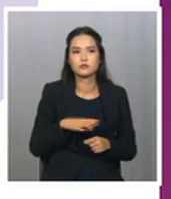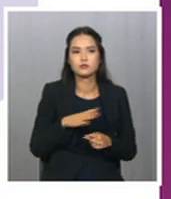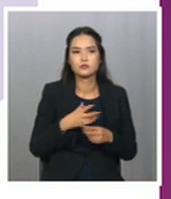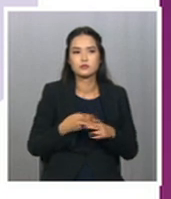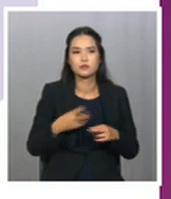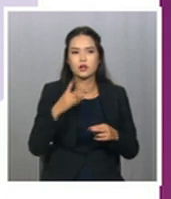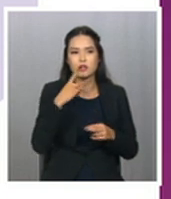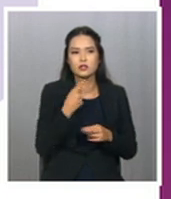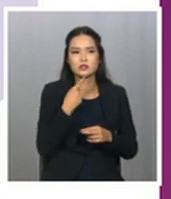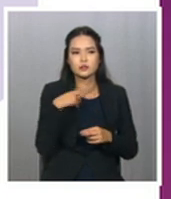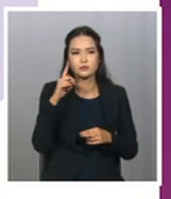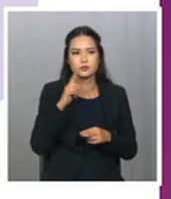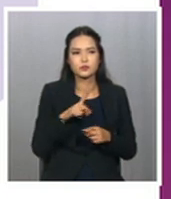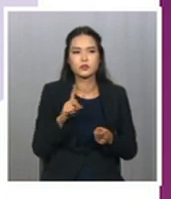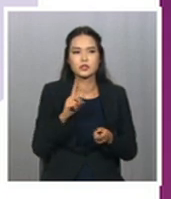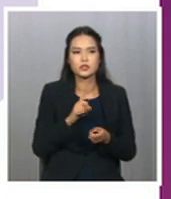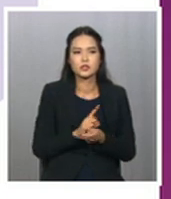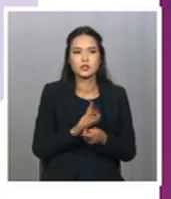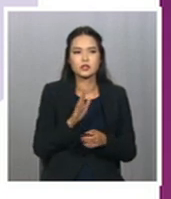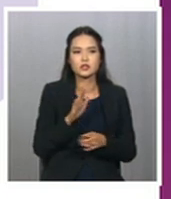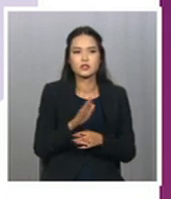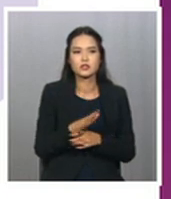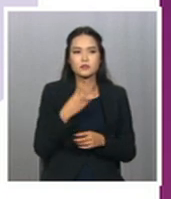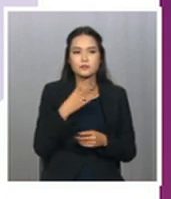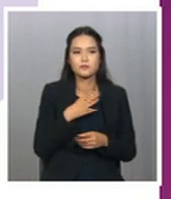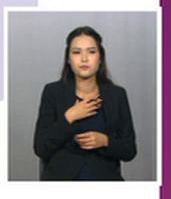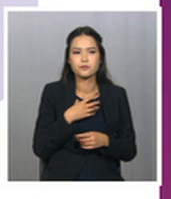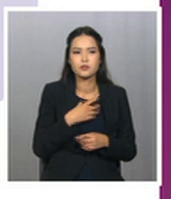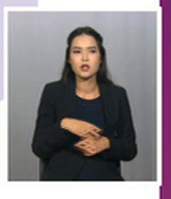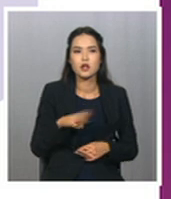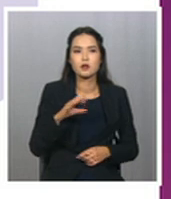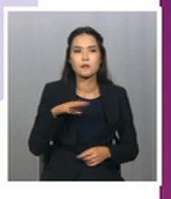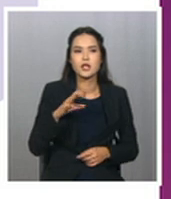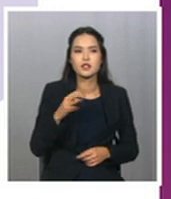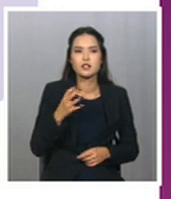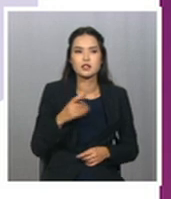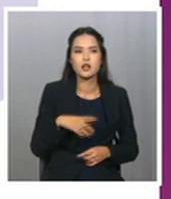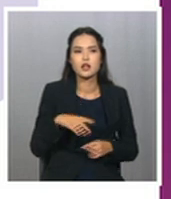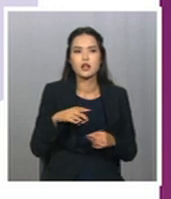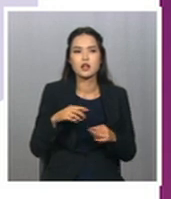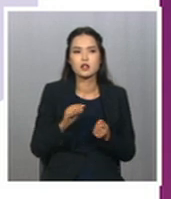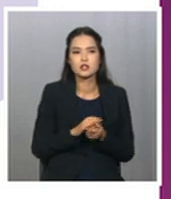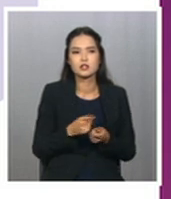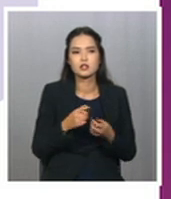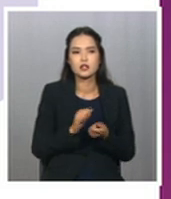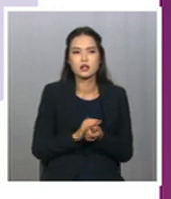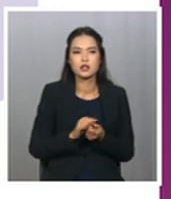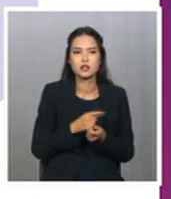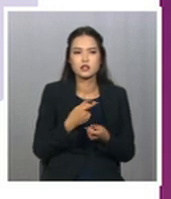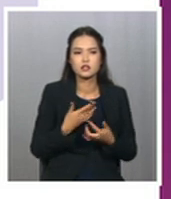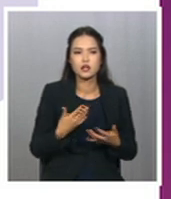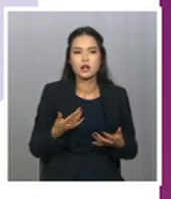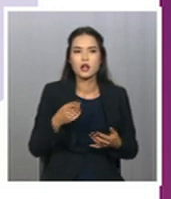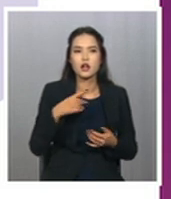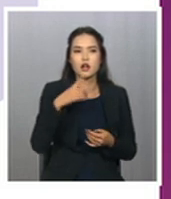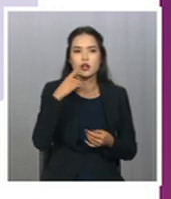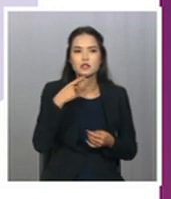тілін білуі тиіс екендігін атап көрсетілді. Петицияда іс қағаздардың қазақ тілінде жүргізілуі талап